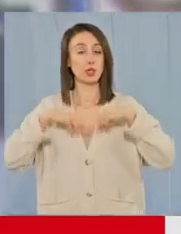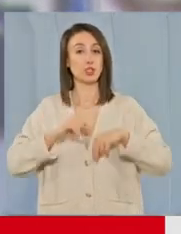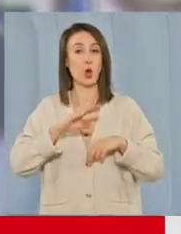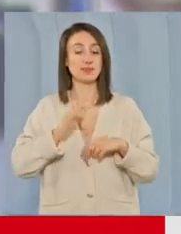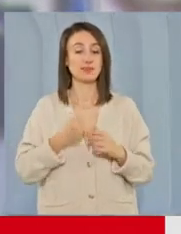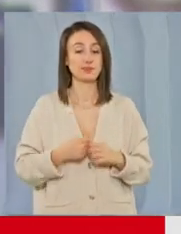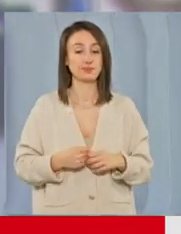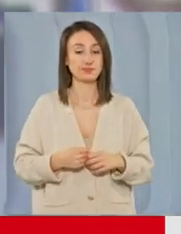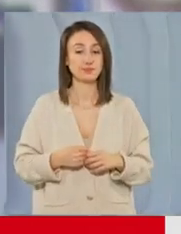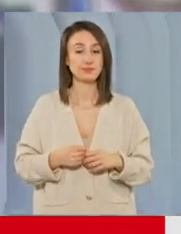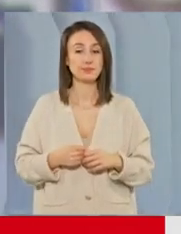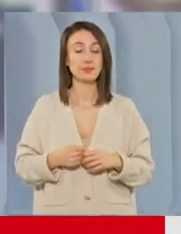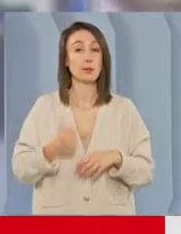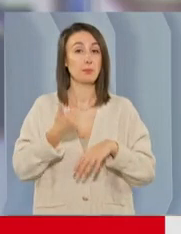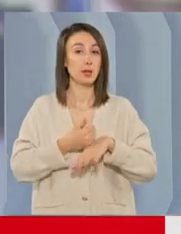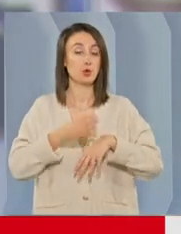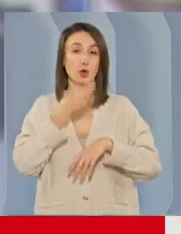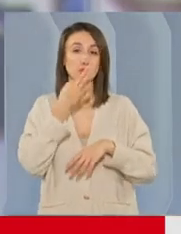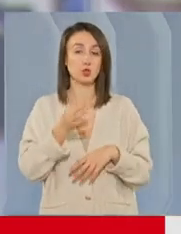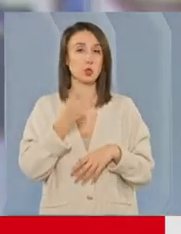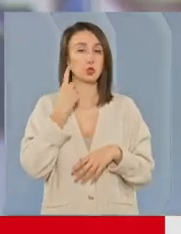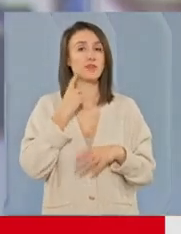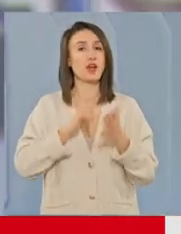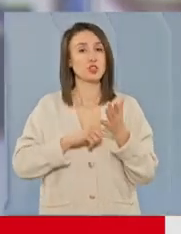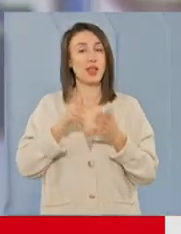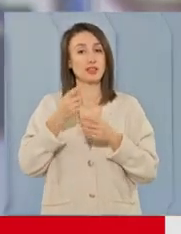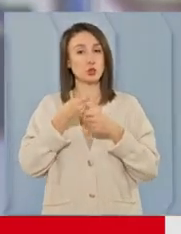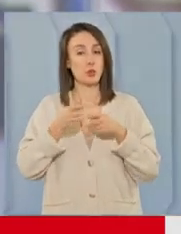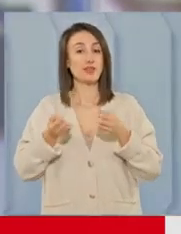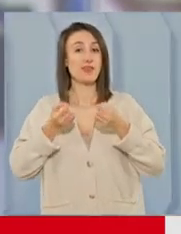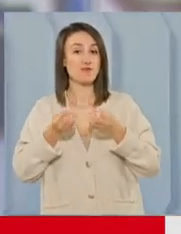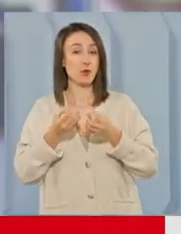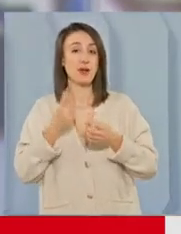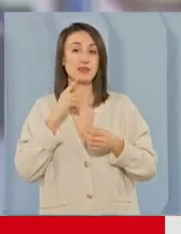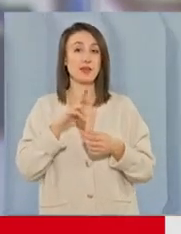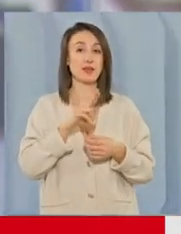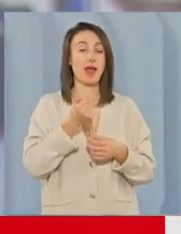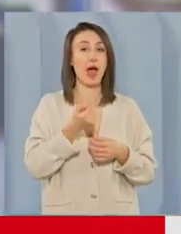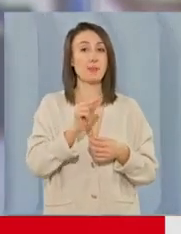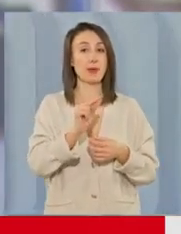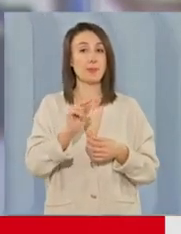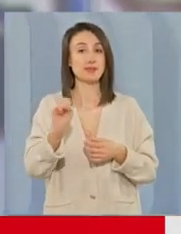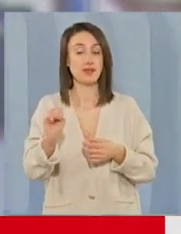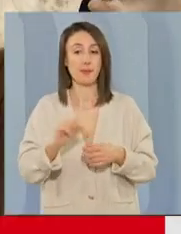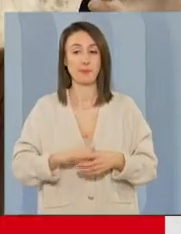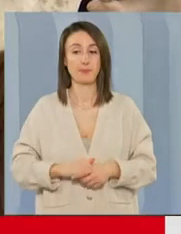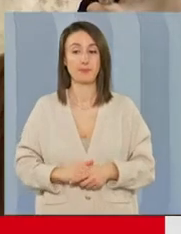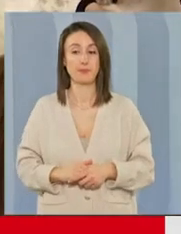Klaus Iohannis. La rândul său, premierul Marcel Ciolacu spune că va cere și el toate detaliile de la regia RAPPSE.